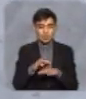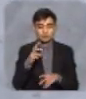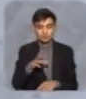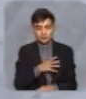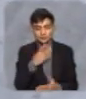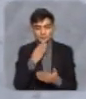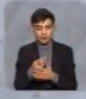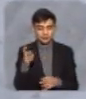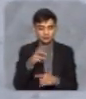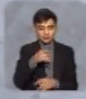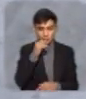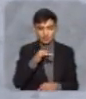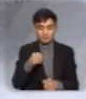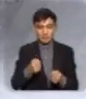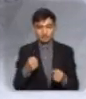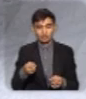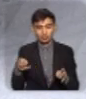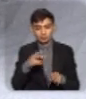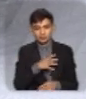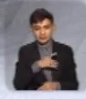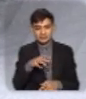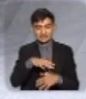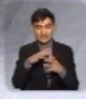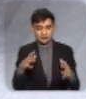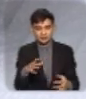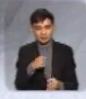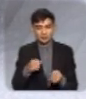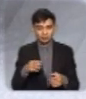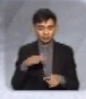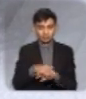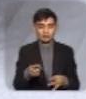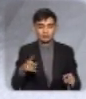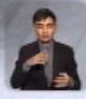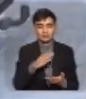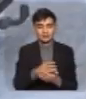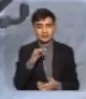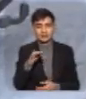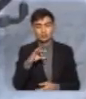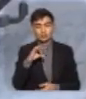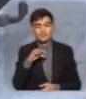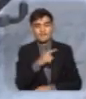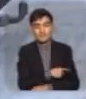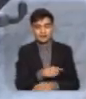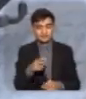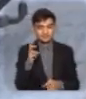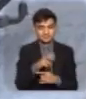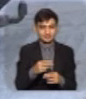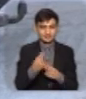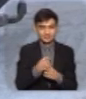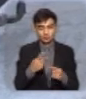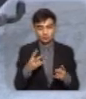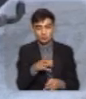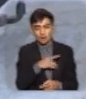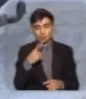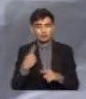діттеген жеріне жете алмай көліктері жиналып қатып қалған қардың кесірінен тұрып қалуда. Осылайша дәрігерлердің көмегінен бұрын өзге жүргізушілердің